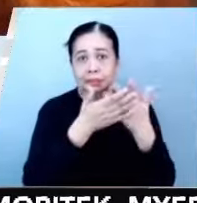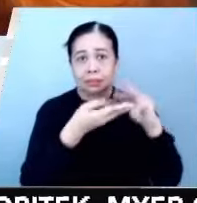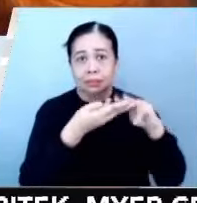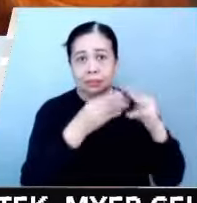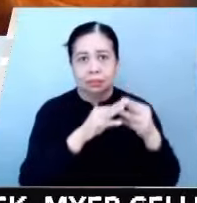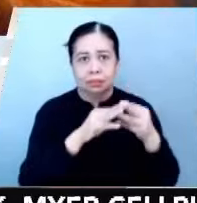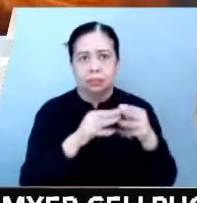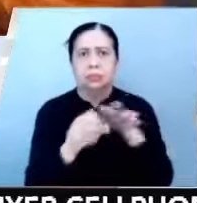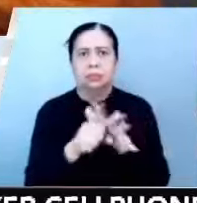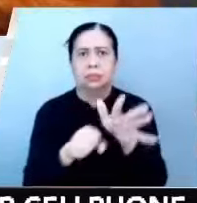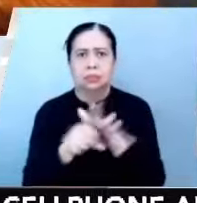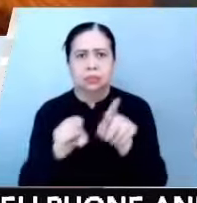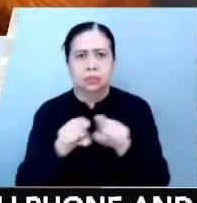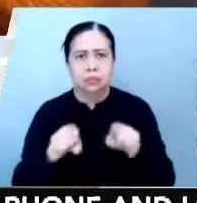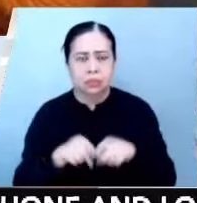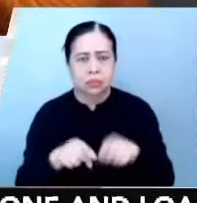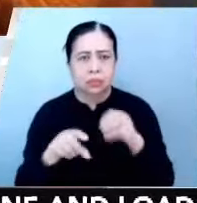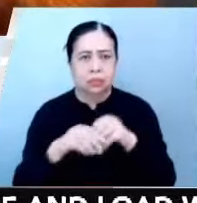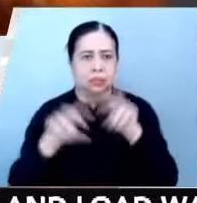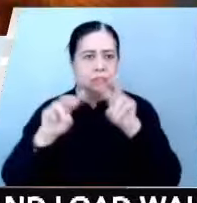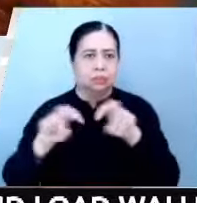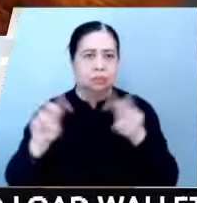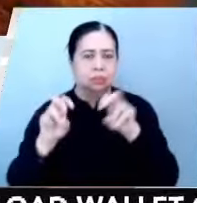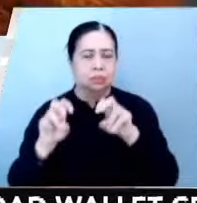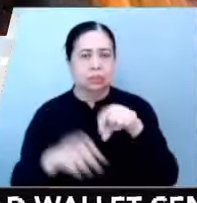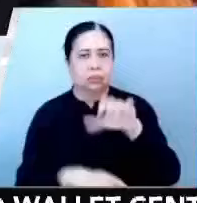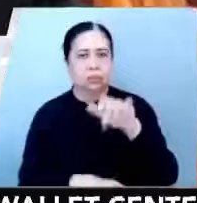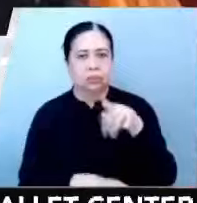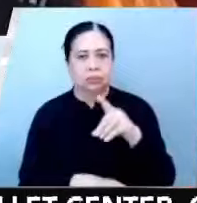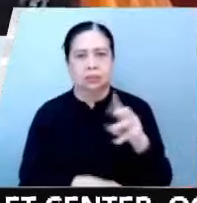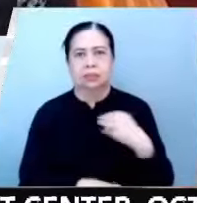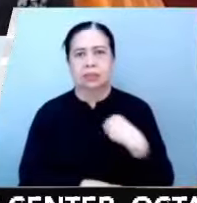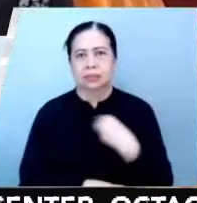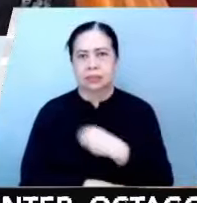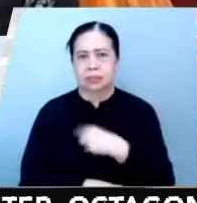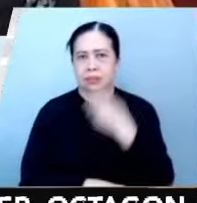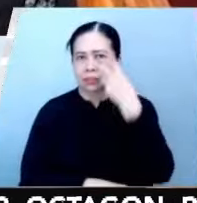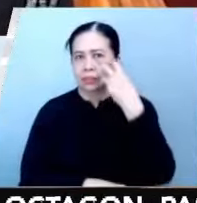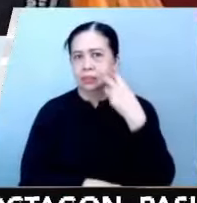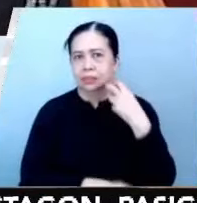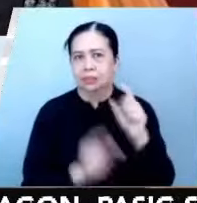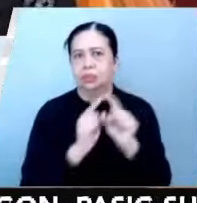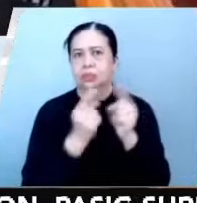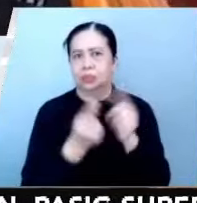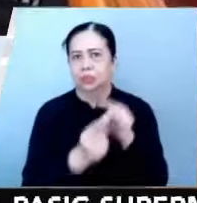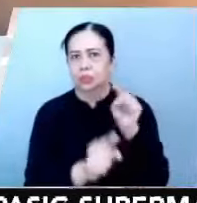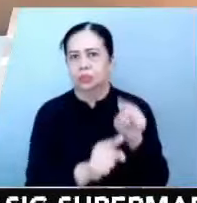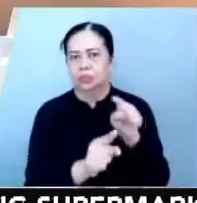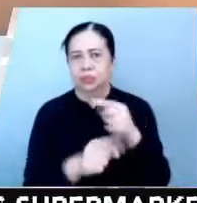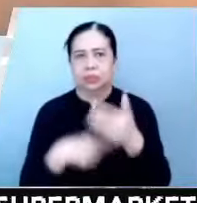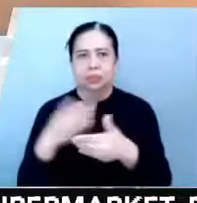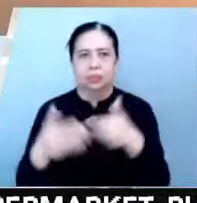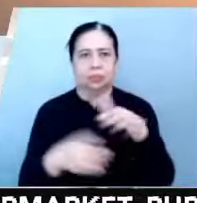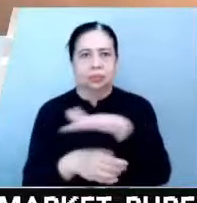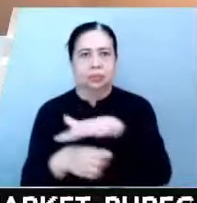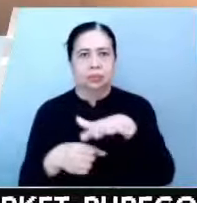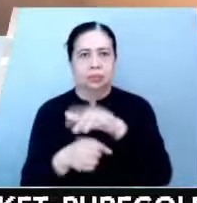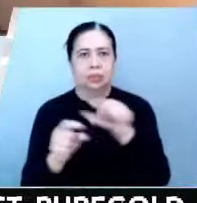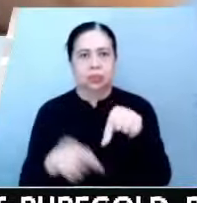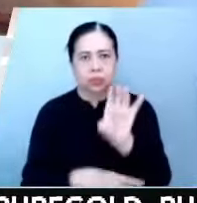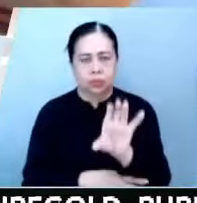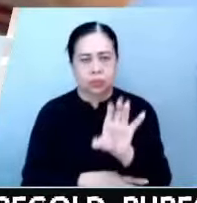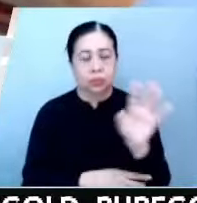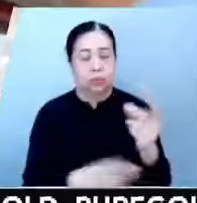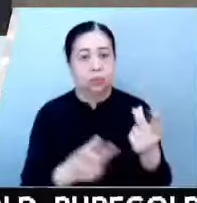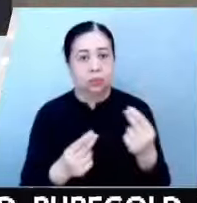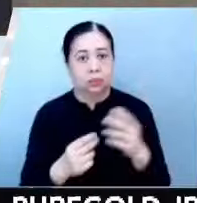Sa imbisigasyon ng QCPD, miyembro rin umano ng isang criminal gang na lalaki na nag-ooperate sa Quezon City. Ang kanilang ginagawa ay yung akyat